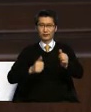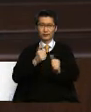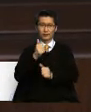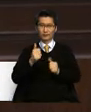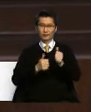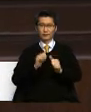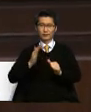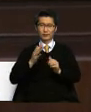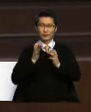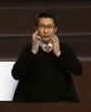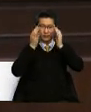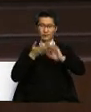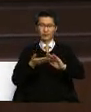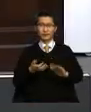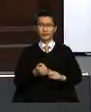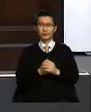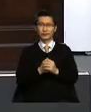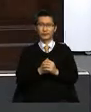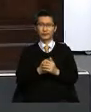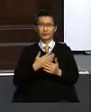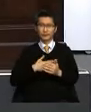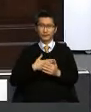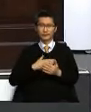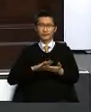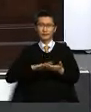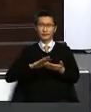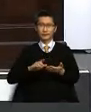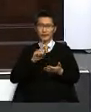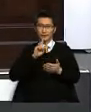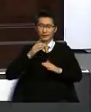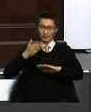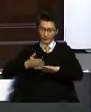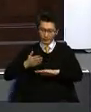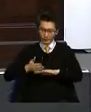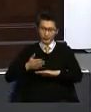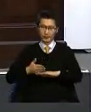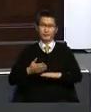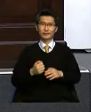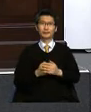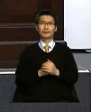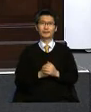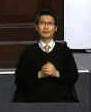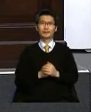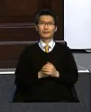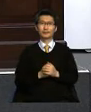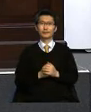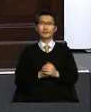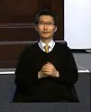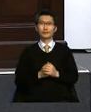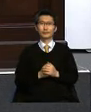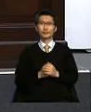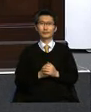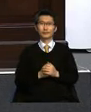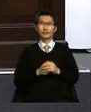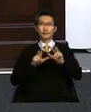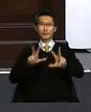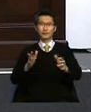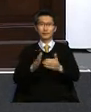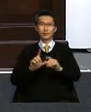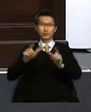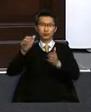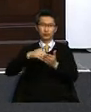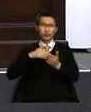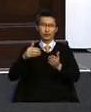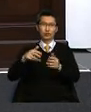의회가 되도록 하겠습니다. 자, 알겠습니다. 네, 의장님 오늘 말씀 감사드립니다. 감사합니다. 네, 지금까지